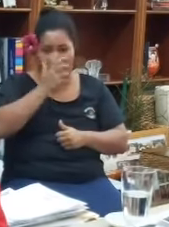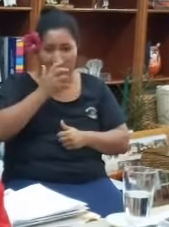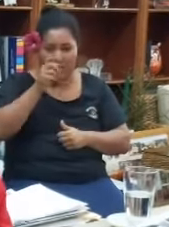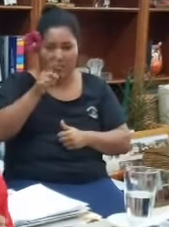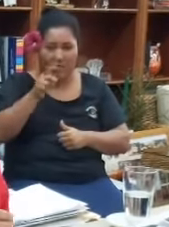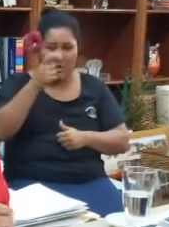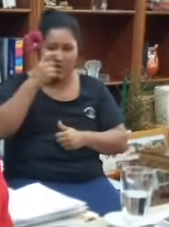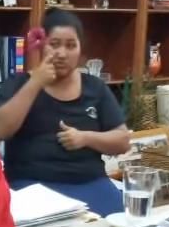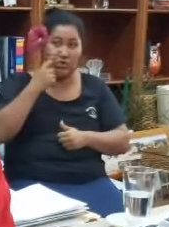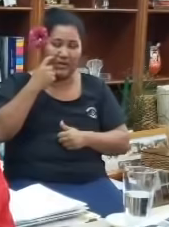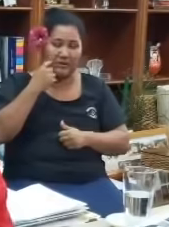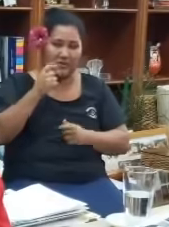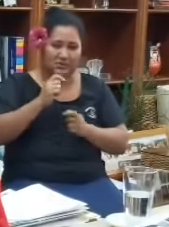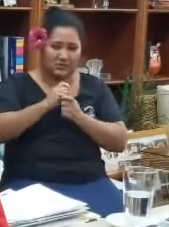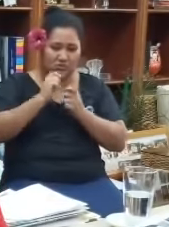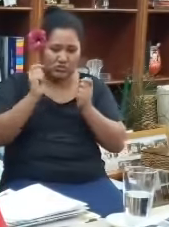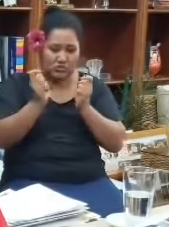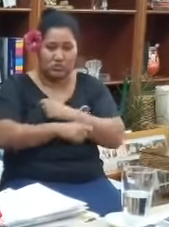selo wala a